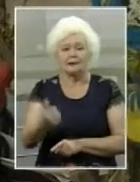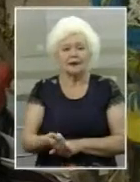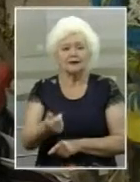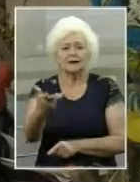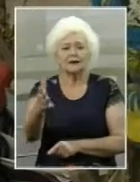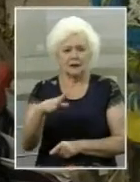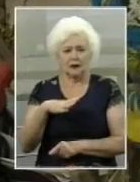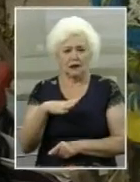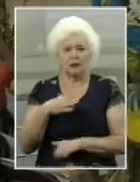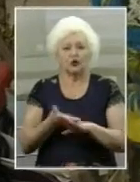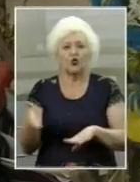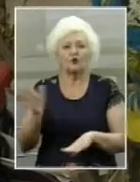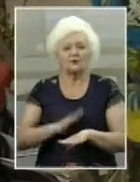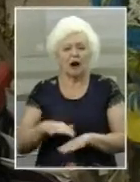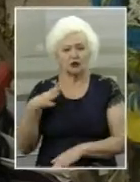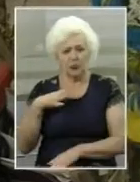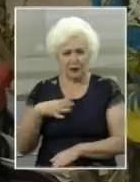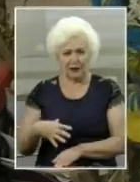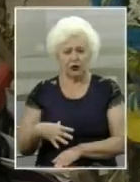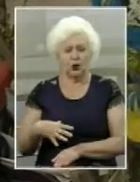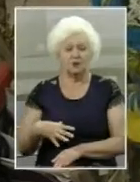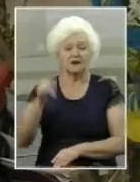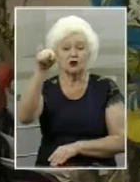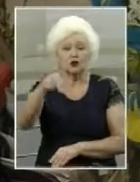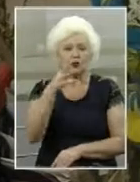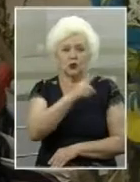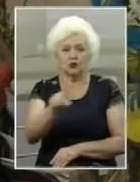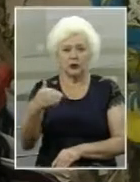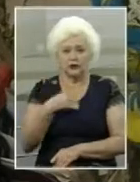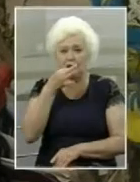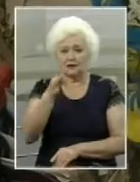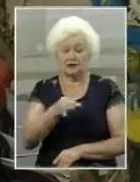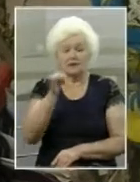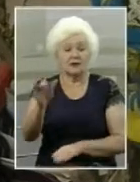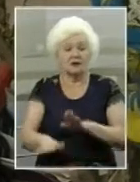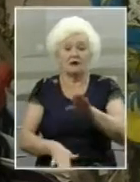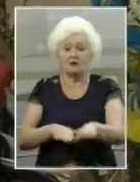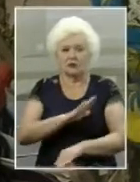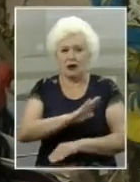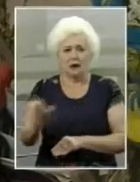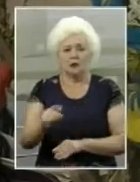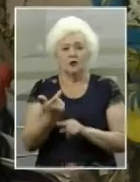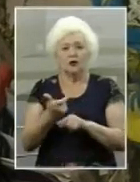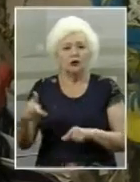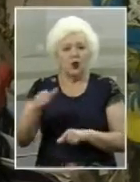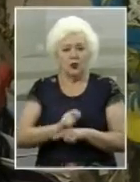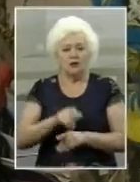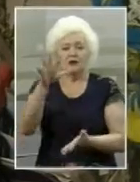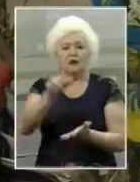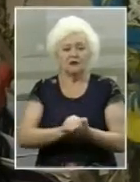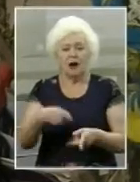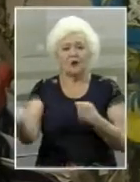було тяжко переносити. З того часу я сказала, що я ні шагу не буду більше